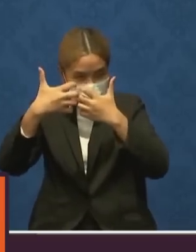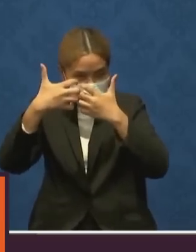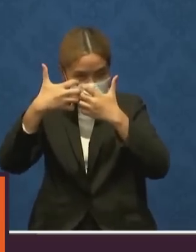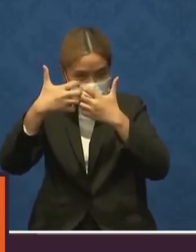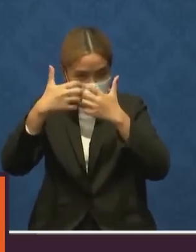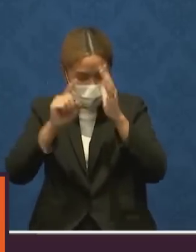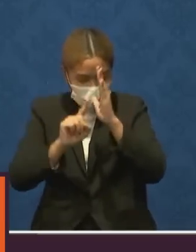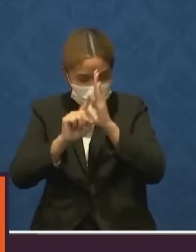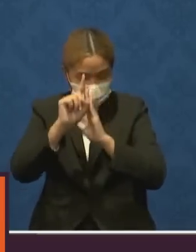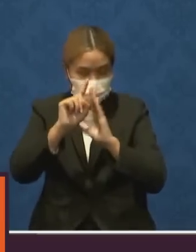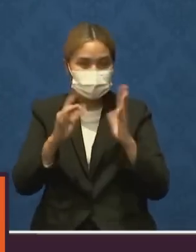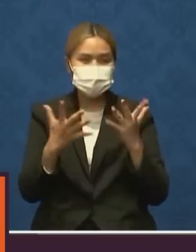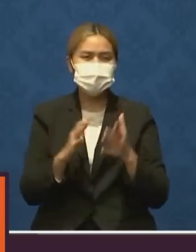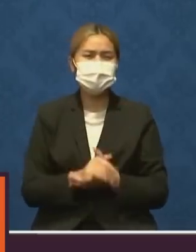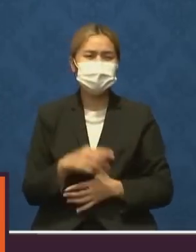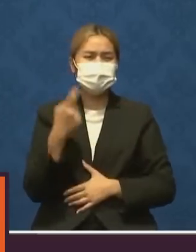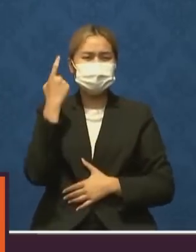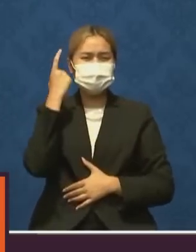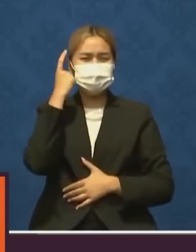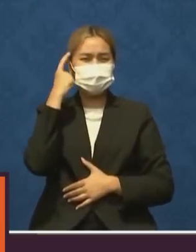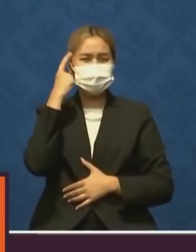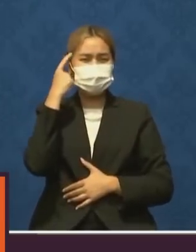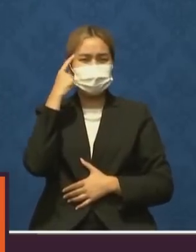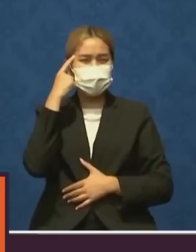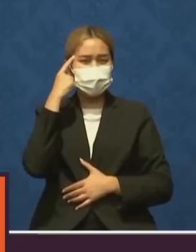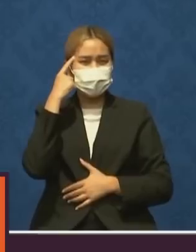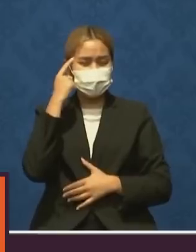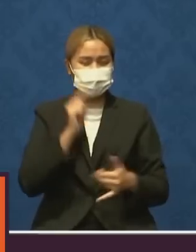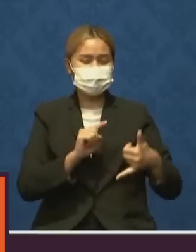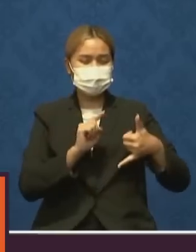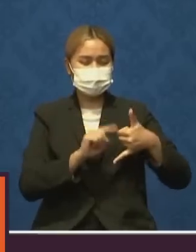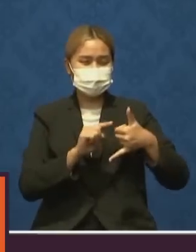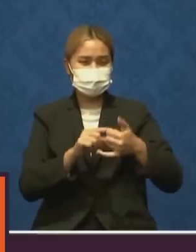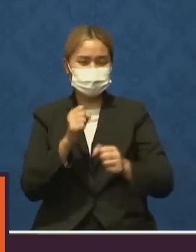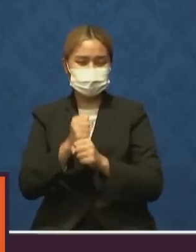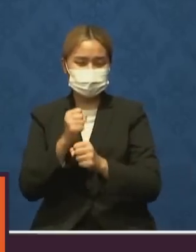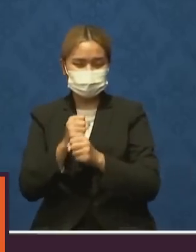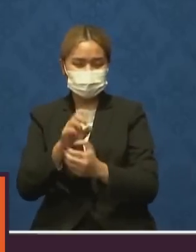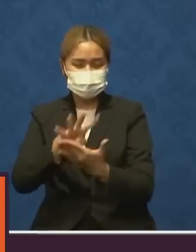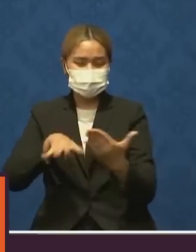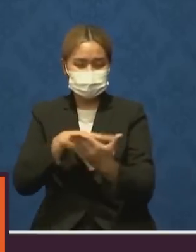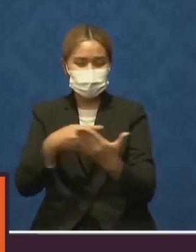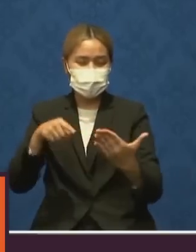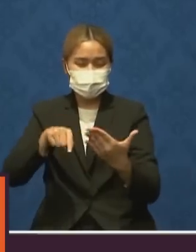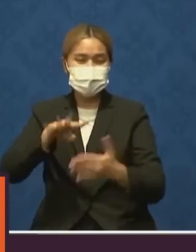พวก paint ปญิศ 101 ถึ 43% นะครับแลวมเพื่อะไรนะครับ